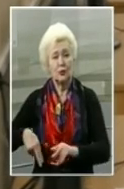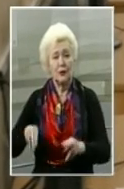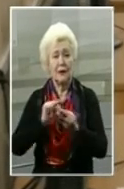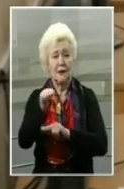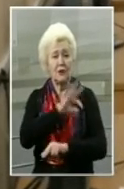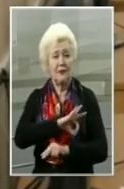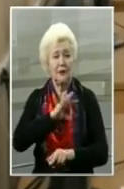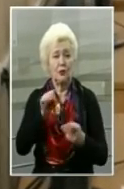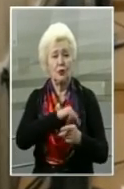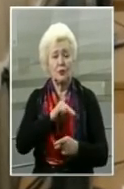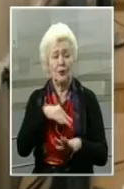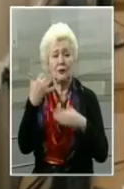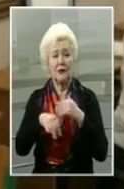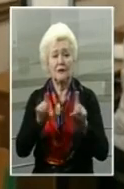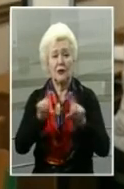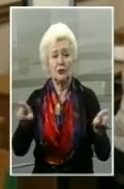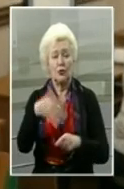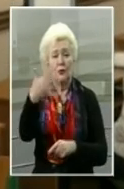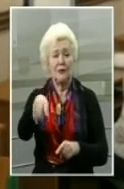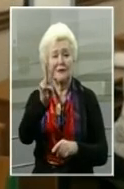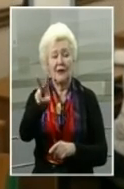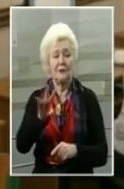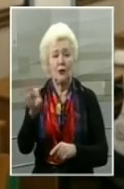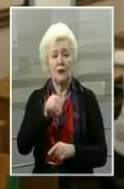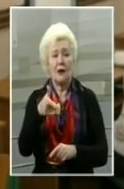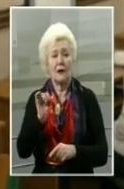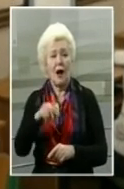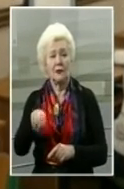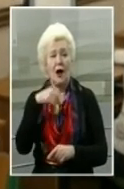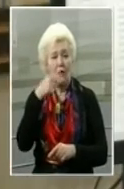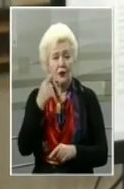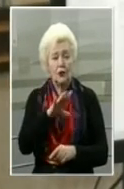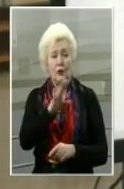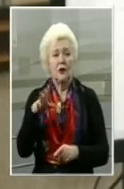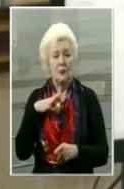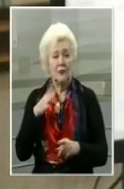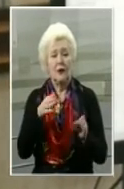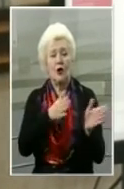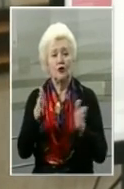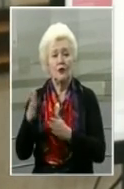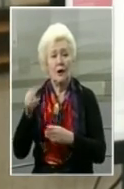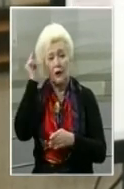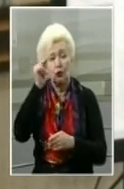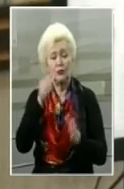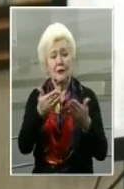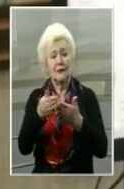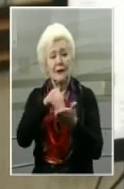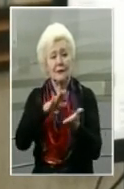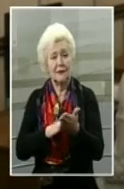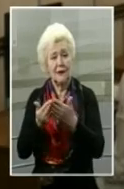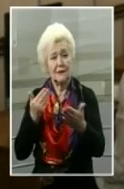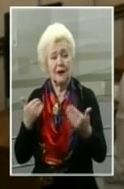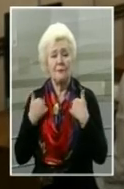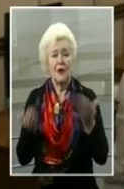навчальної виховної роботи Херсонської школи номер 52 Олена Грабар говорить, готували учнів до реєстрації заздалегідь. Ми